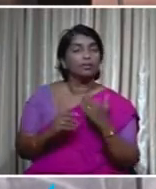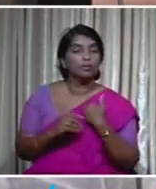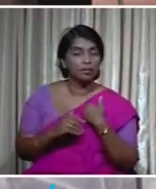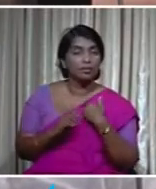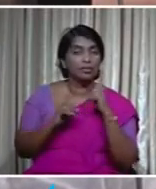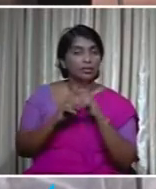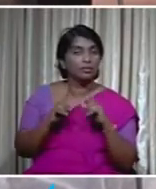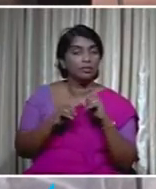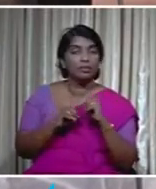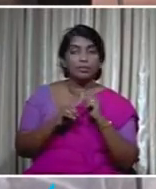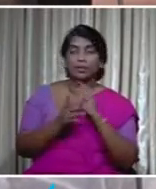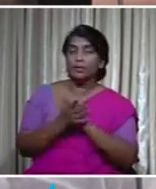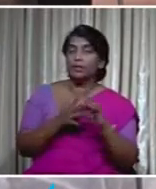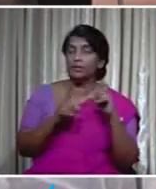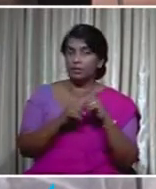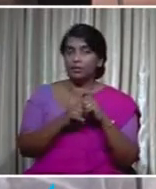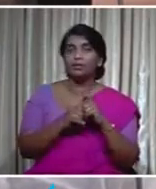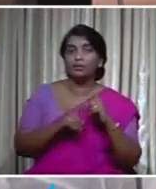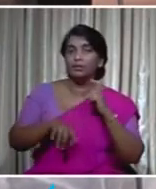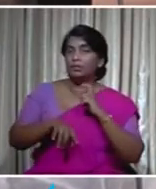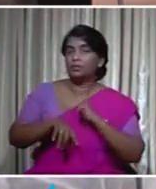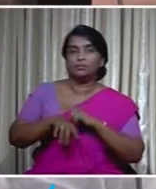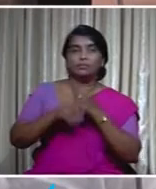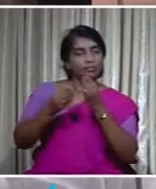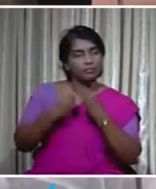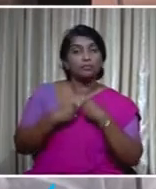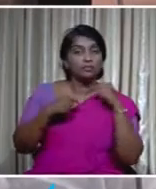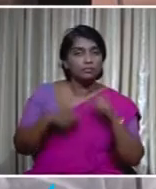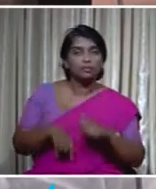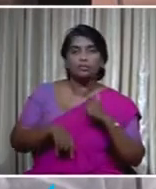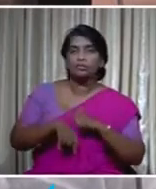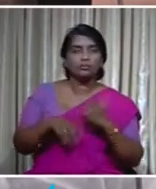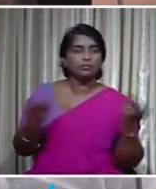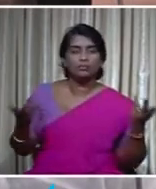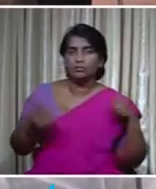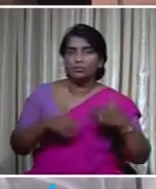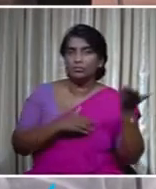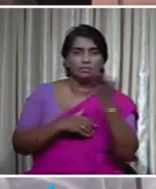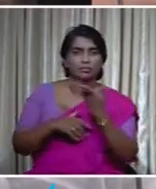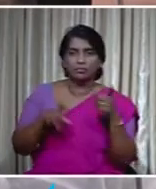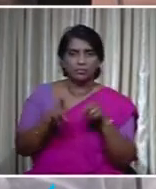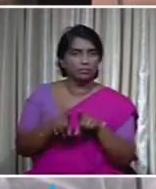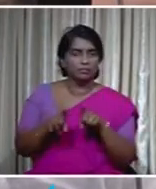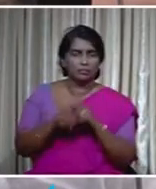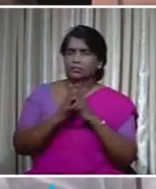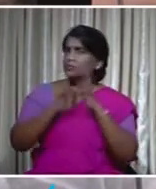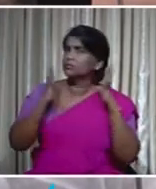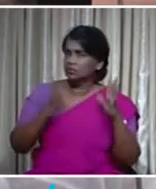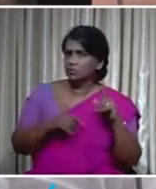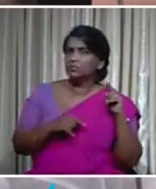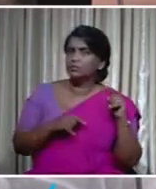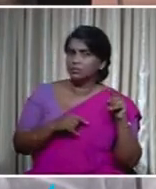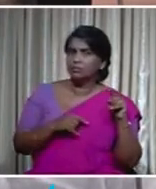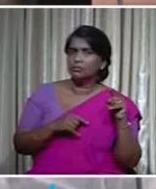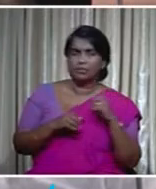வாய்ப்பு கிடைத்தது. ஆனால் இப்பொழுது அந்த வாய்ப்பு நிறுத்தப்பட்டிருக்கிறது. இது மிக ஒரு பாரதூரமான ஆசிரியர் துறையில் இருக்கின்ற பல ஆசிரியர்களை இது